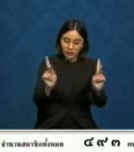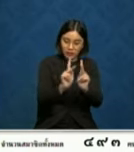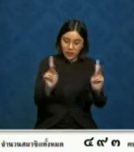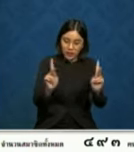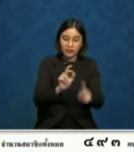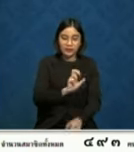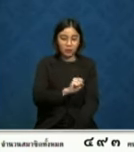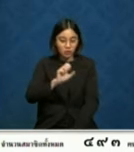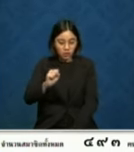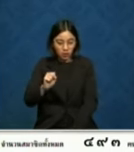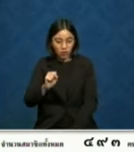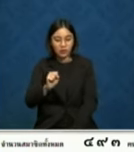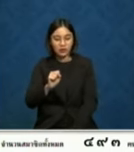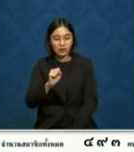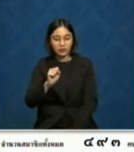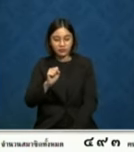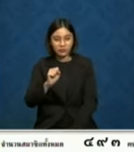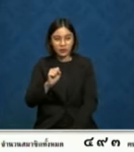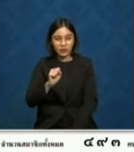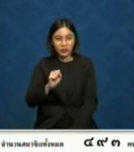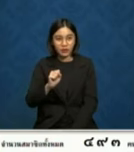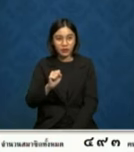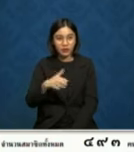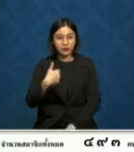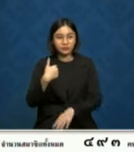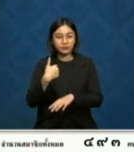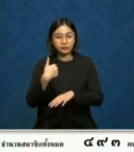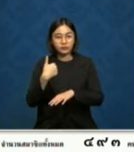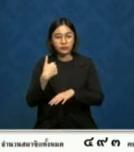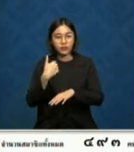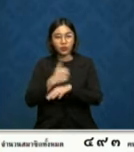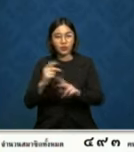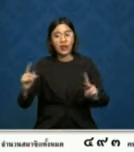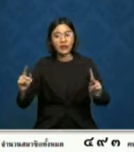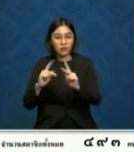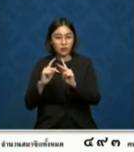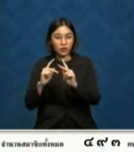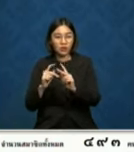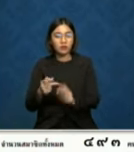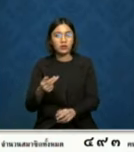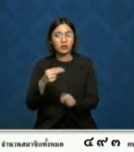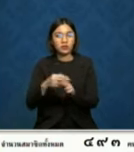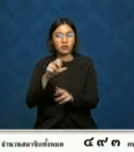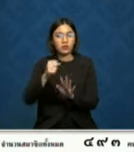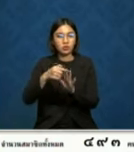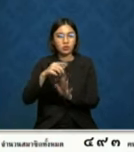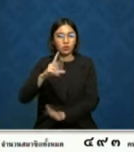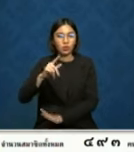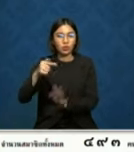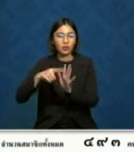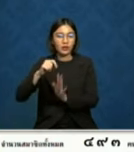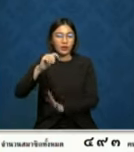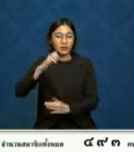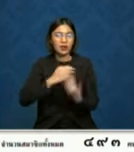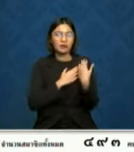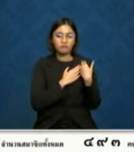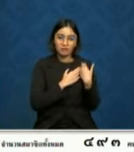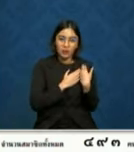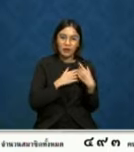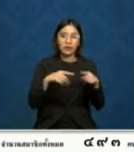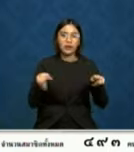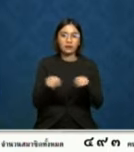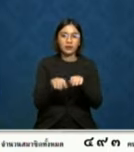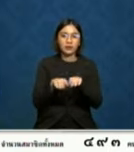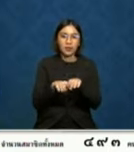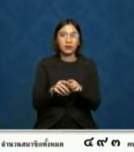สภานะครับท่านนนตรีสุชาติขออภัยที่เอ่ยนามก็อยู่ในกระทรวงพาณิชย์ด้วยก็ต้องแบกรับภาระนี้ไปด้วยก็กราบ